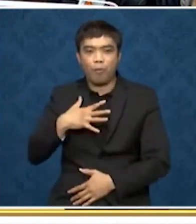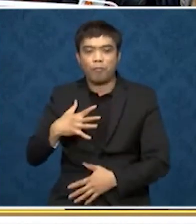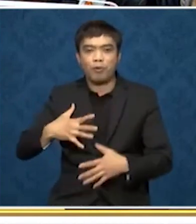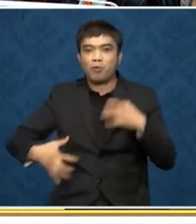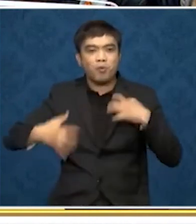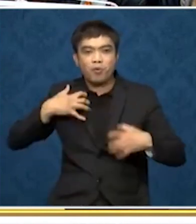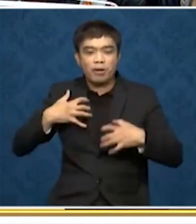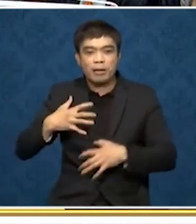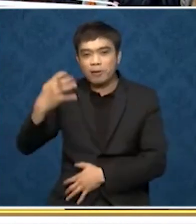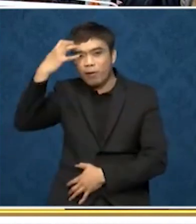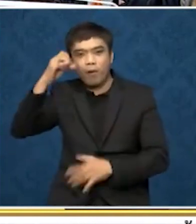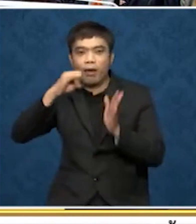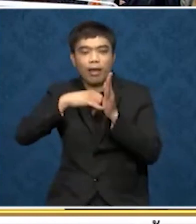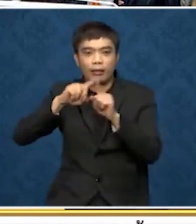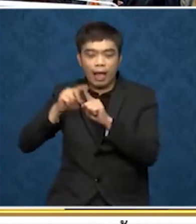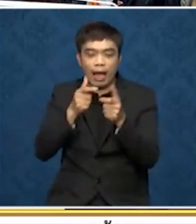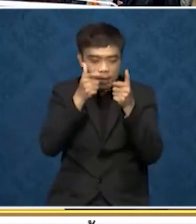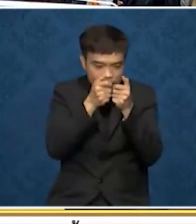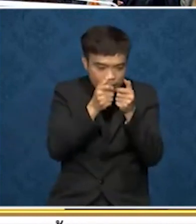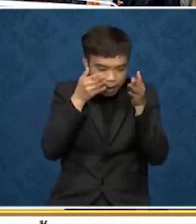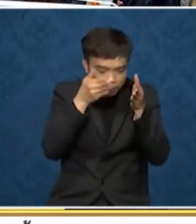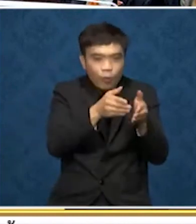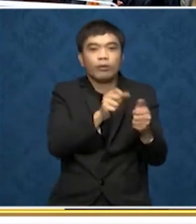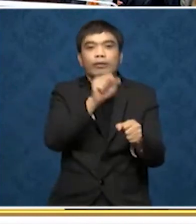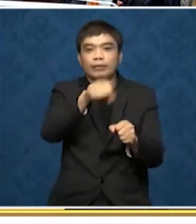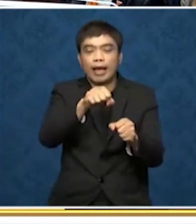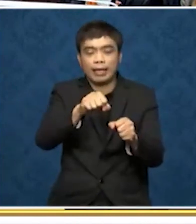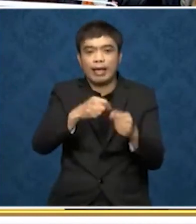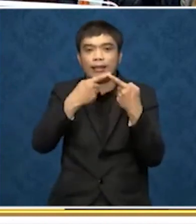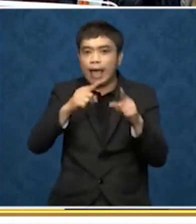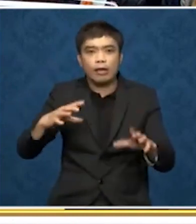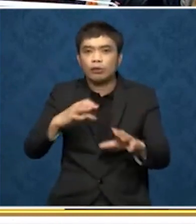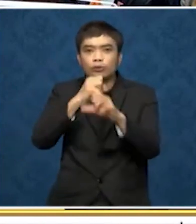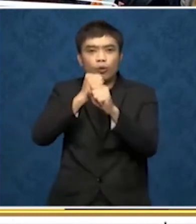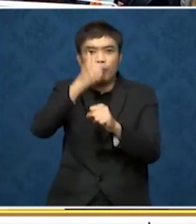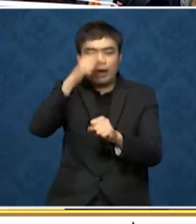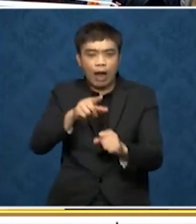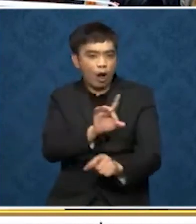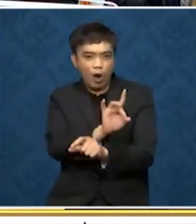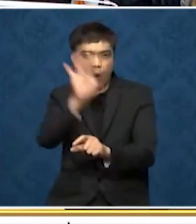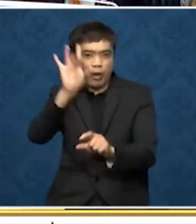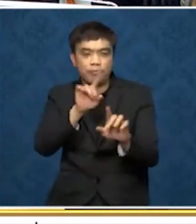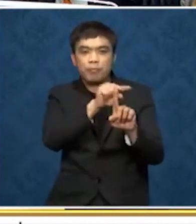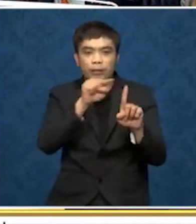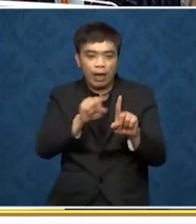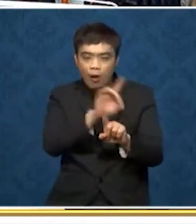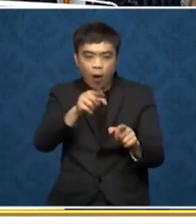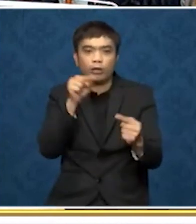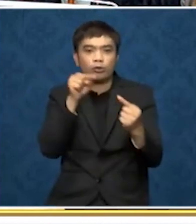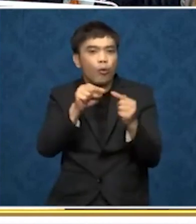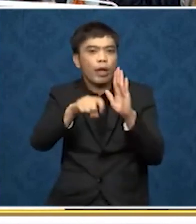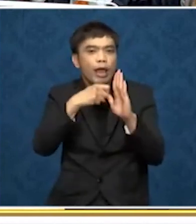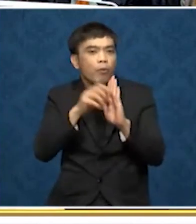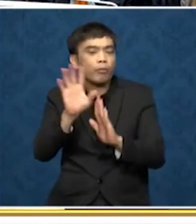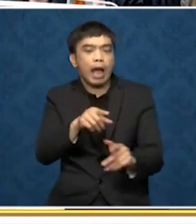เกมแต่ท่านสรุปไม่ได้ค่ะว่าพฤติกรรมรุนแรงเหล่านั้นมาจากเกม100%ท่านรู้มั้ย